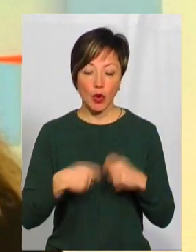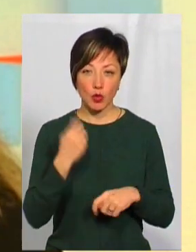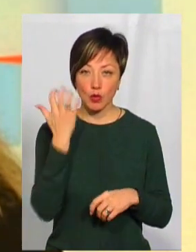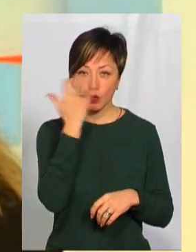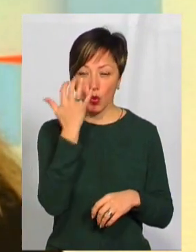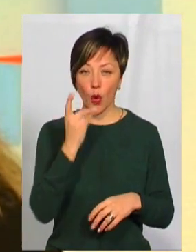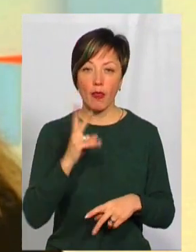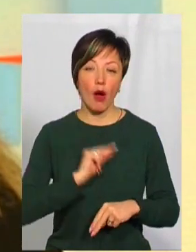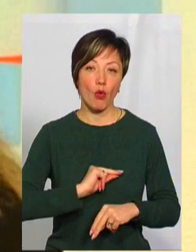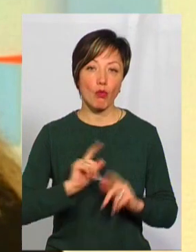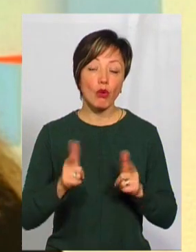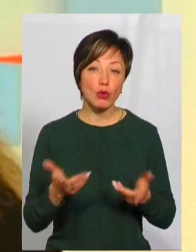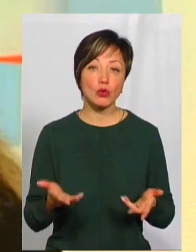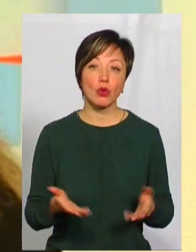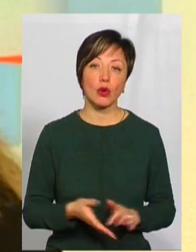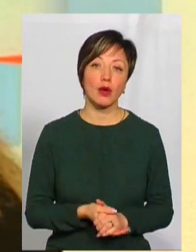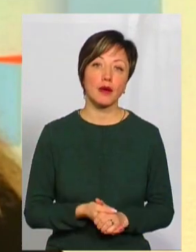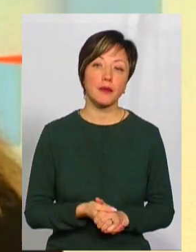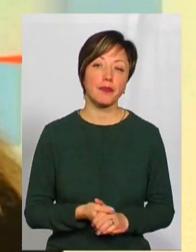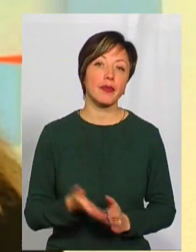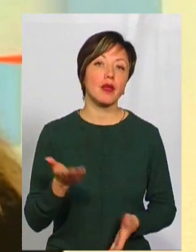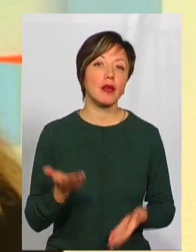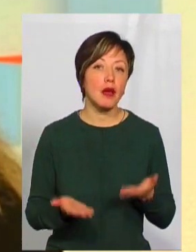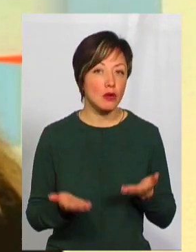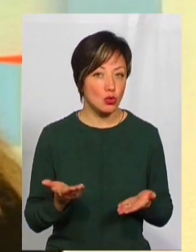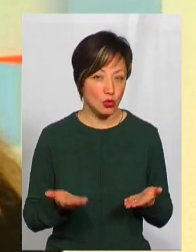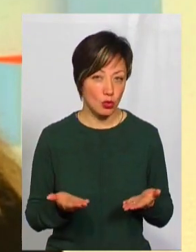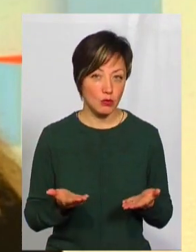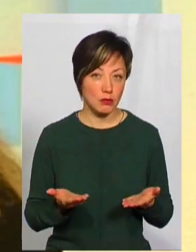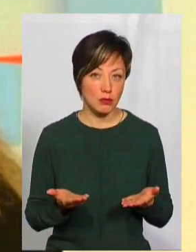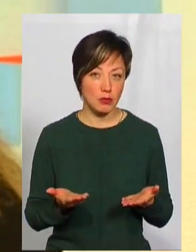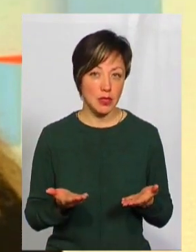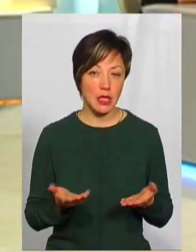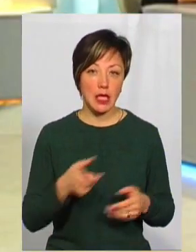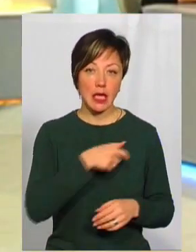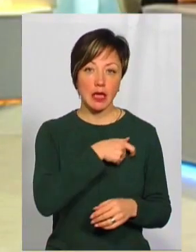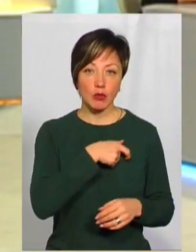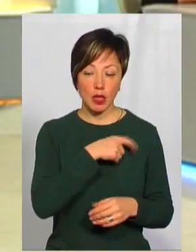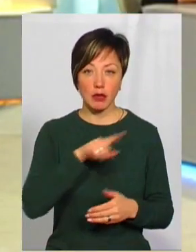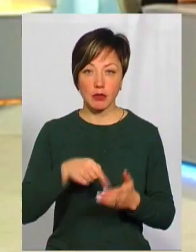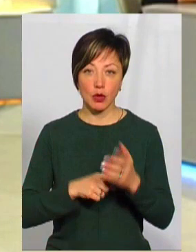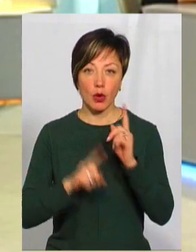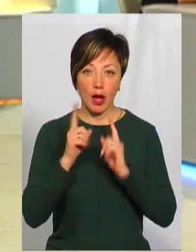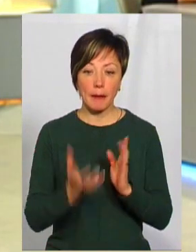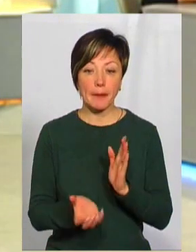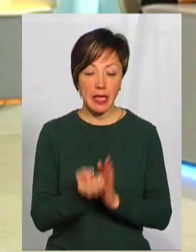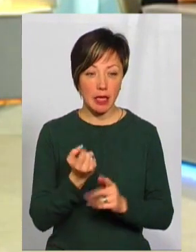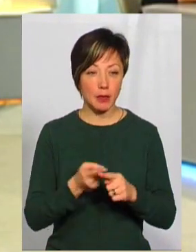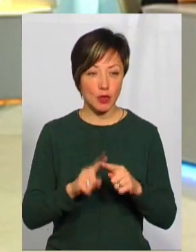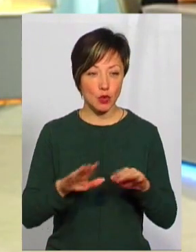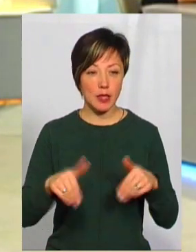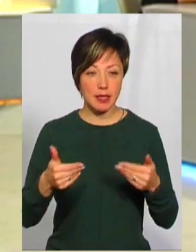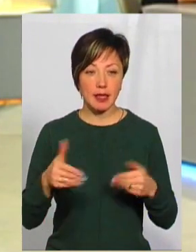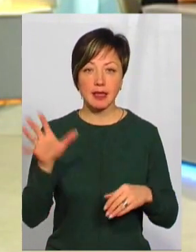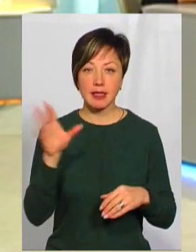на роботу. Тобто, якщо депутати міської ради підтримують цю ініціативу